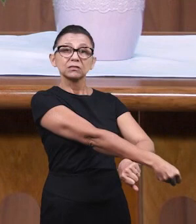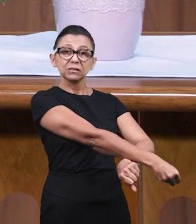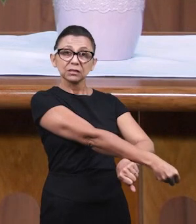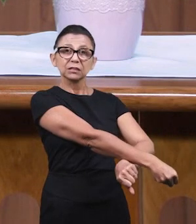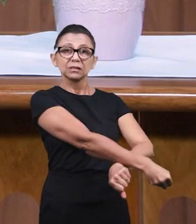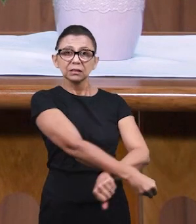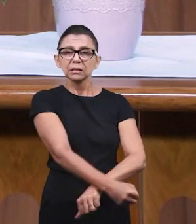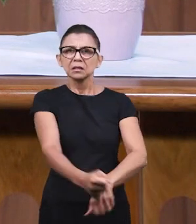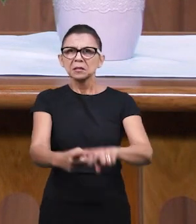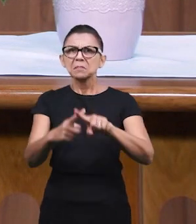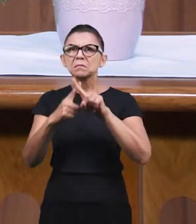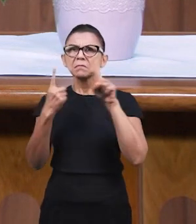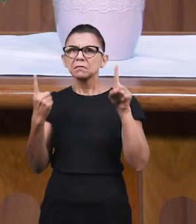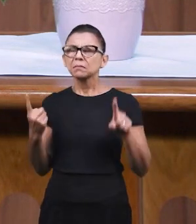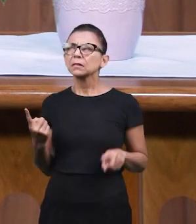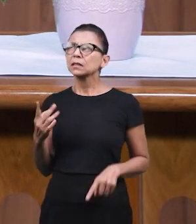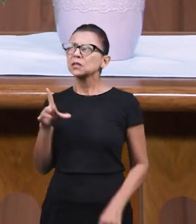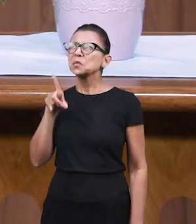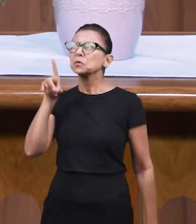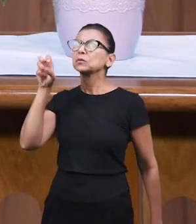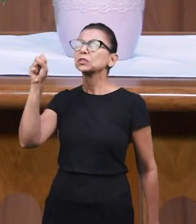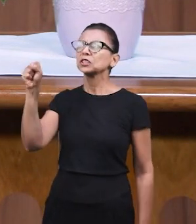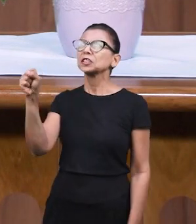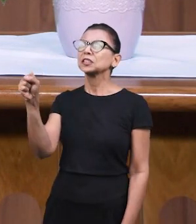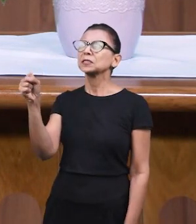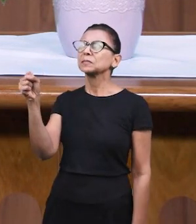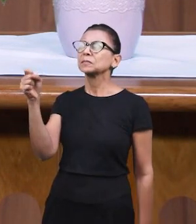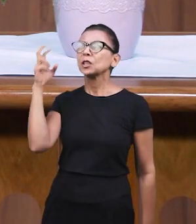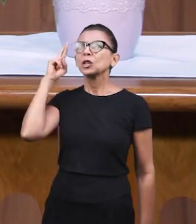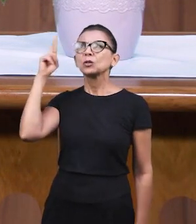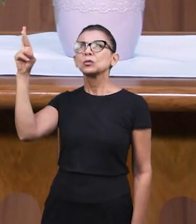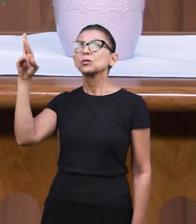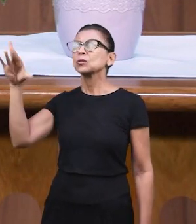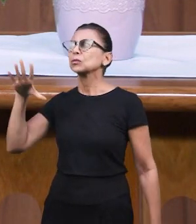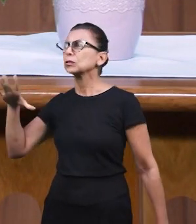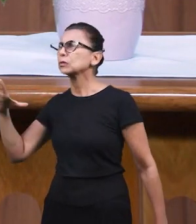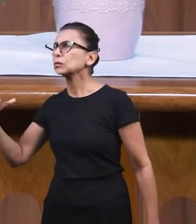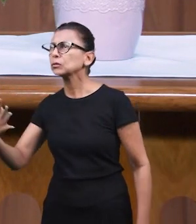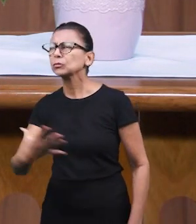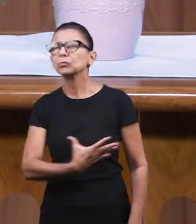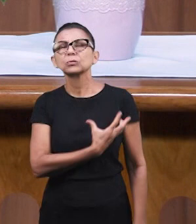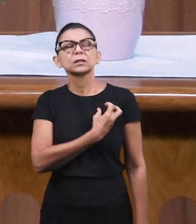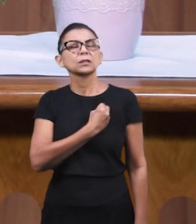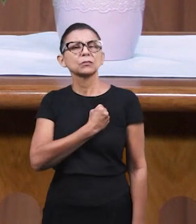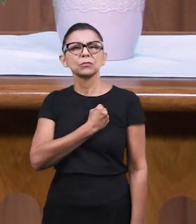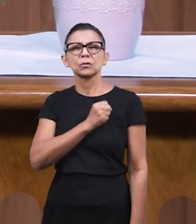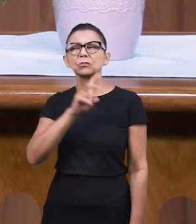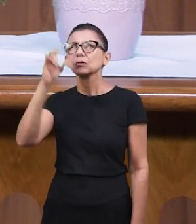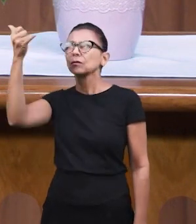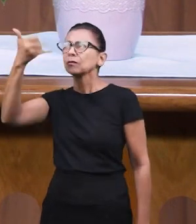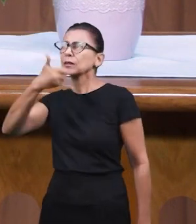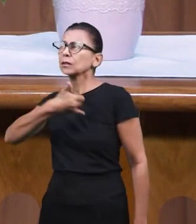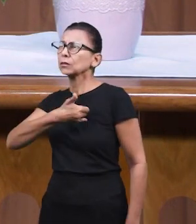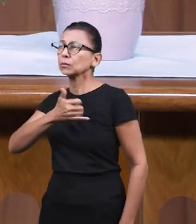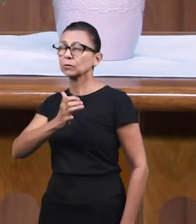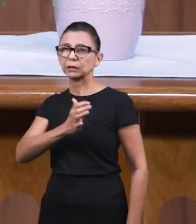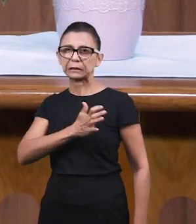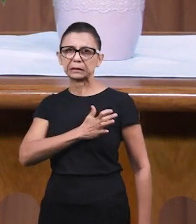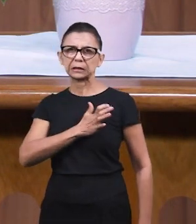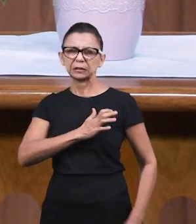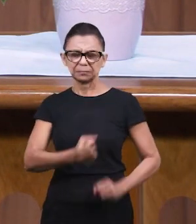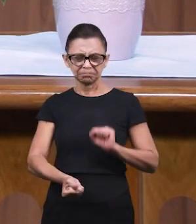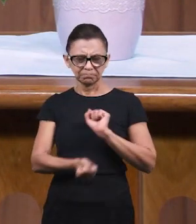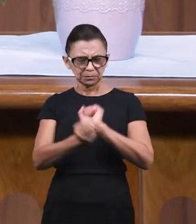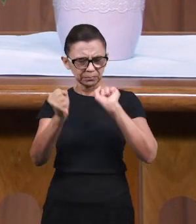одинокие, Господь, или были в заключении, но однажды Твое чудное присутствие достигло нас, Твой